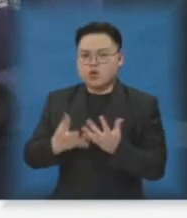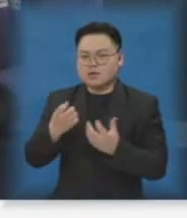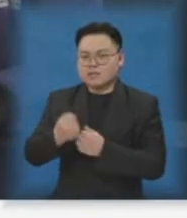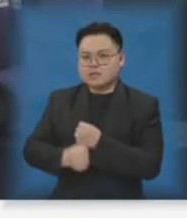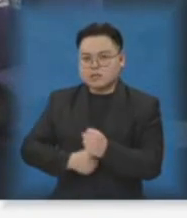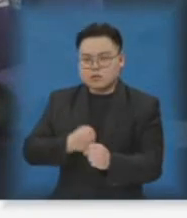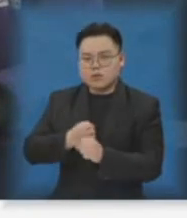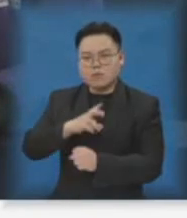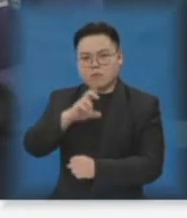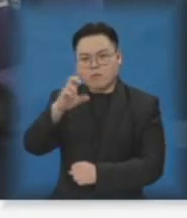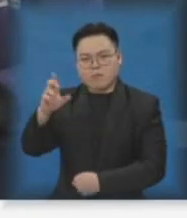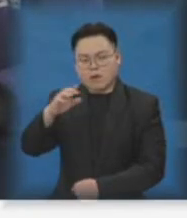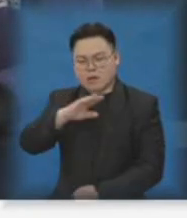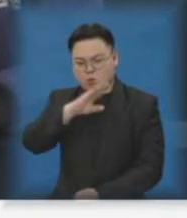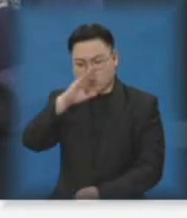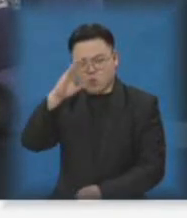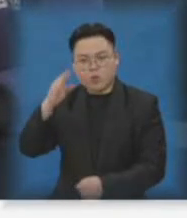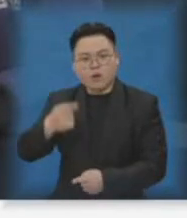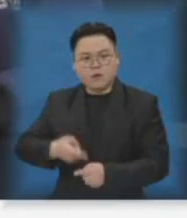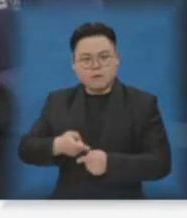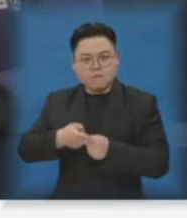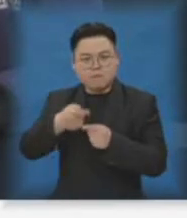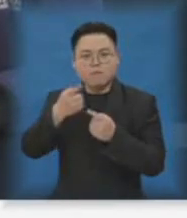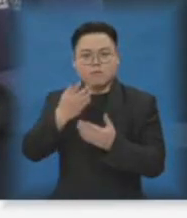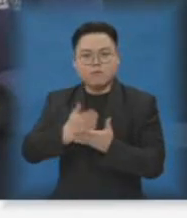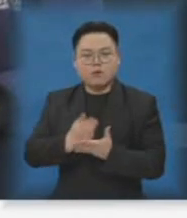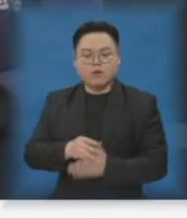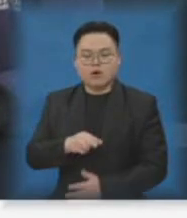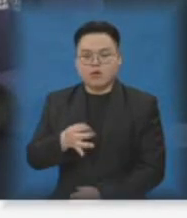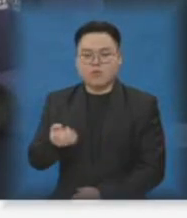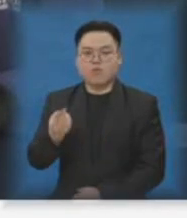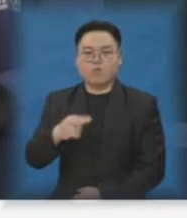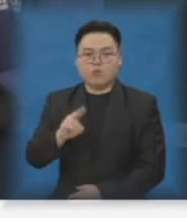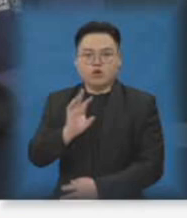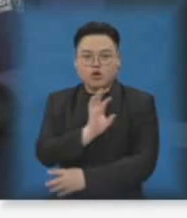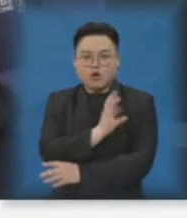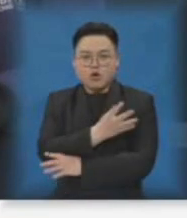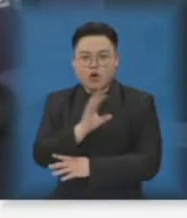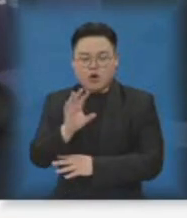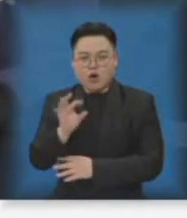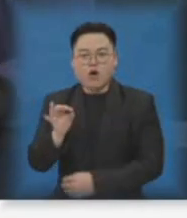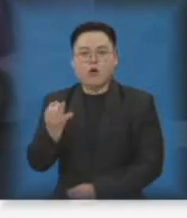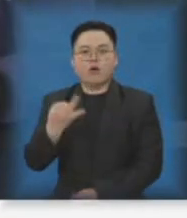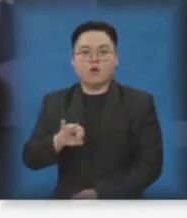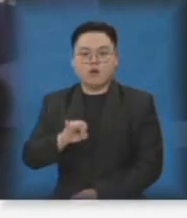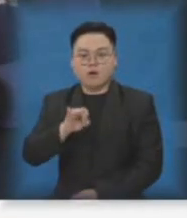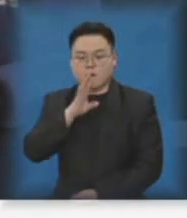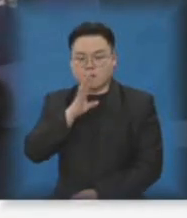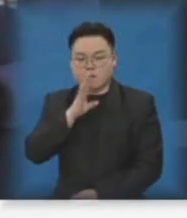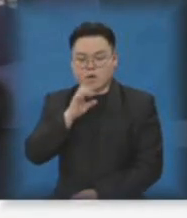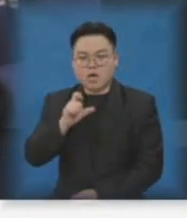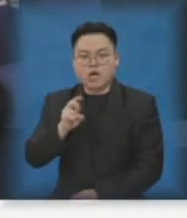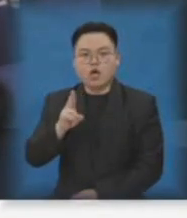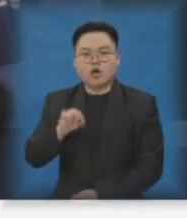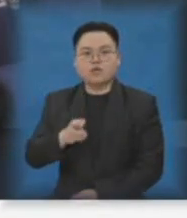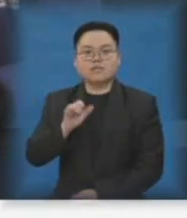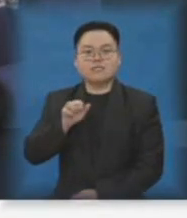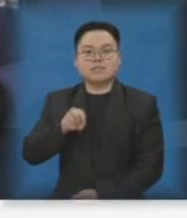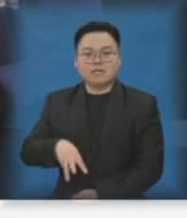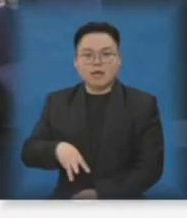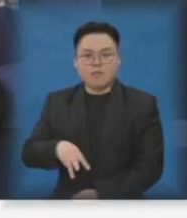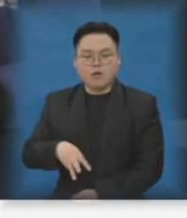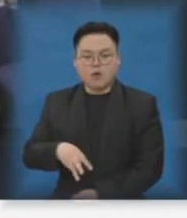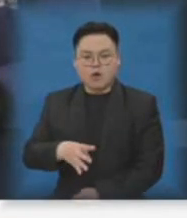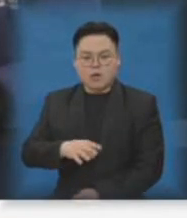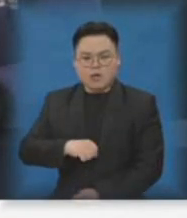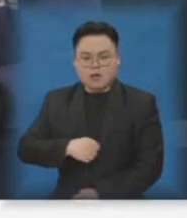амьсгалын өөрчлөлт тэр дундаа температурын өсөлттэй холбоотойгоор модны ойн экосистемийн одоо хүнээр ярих юм бол эсэргүүцэн сулгарч байгаа